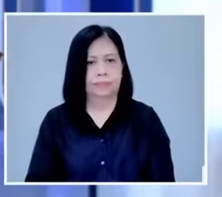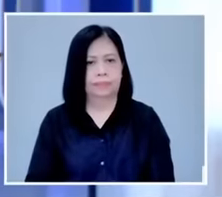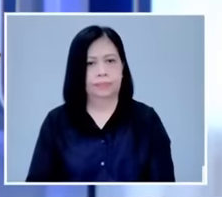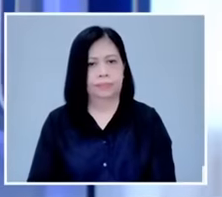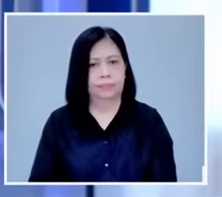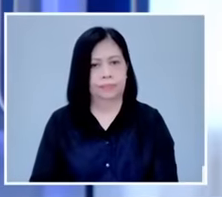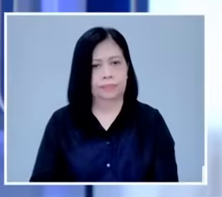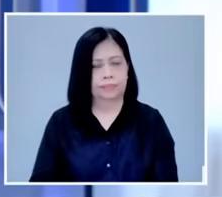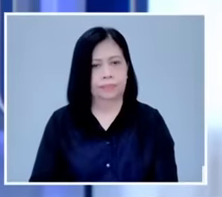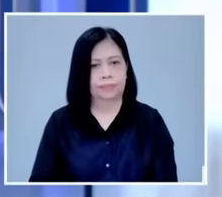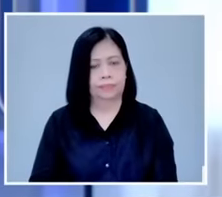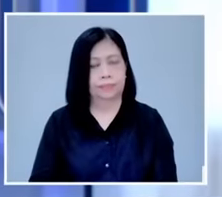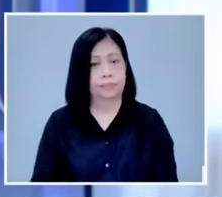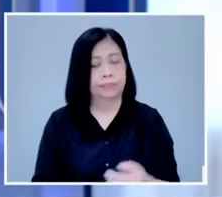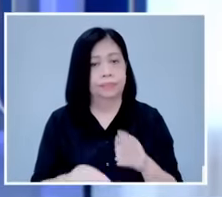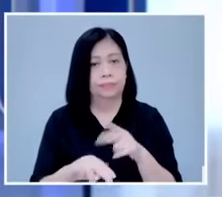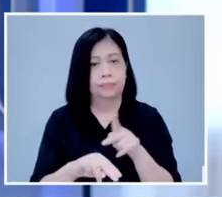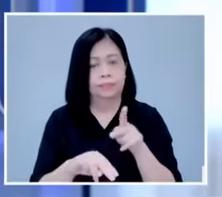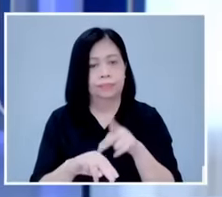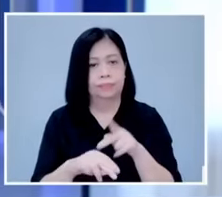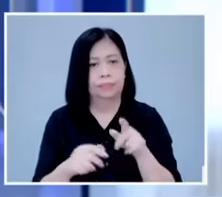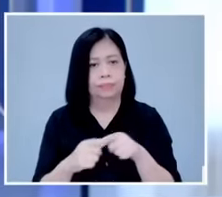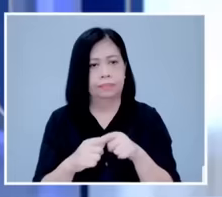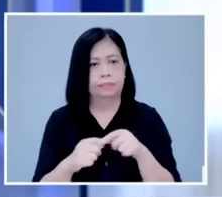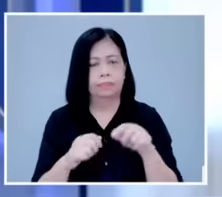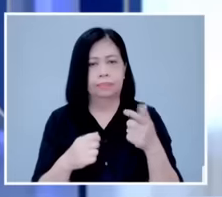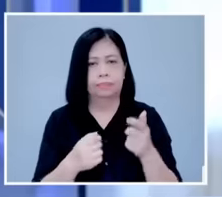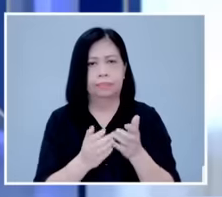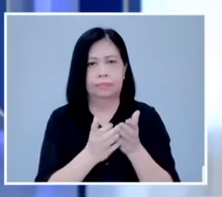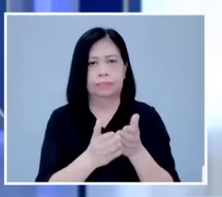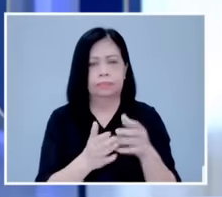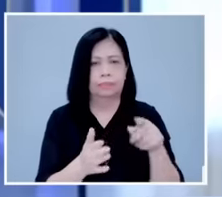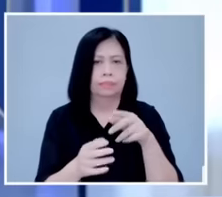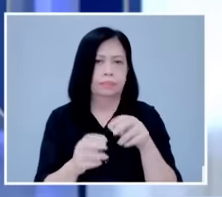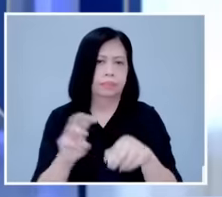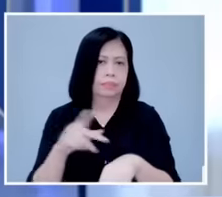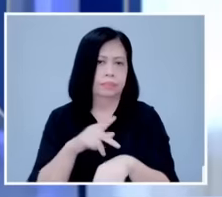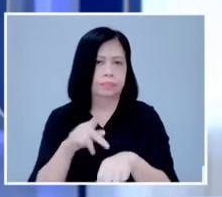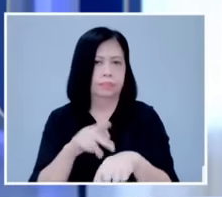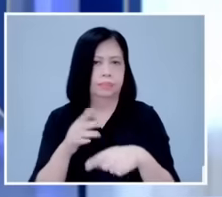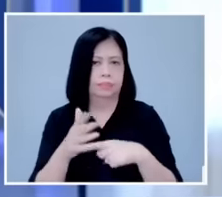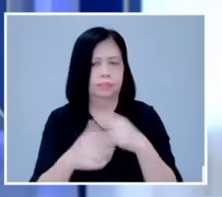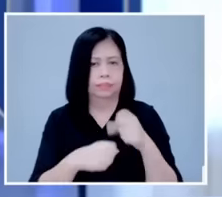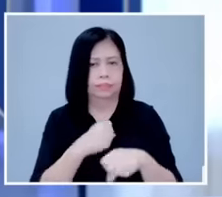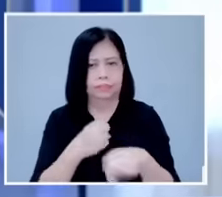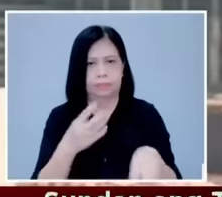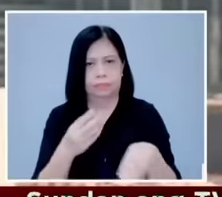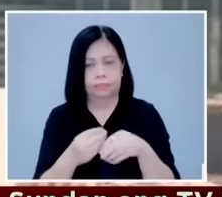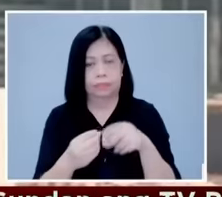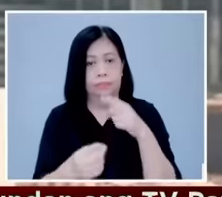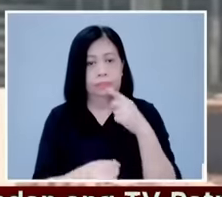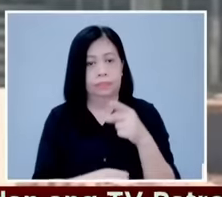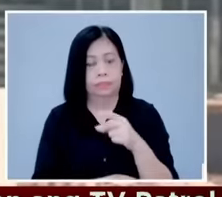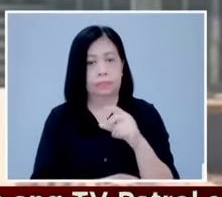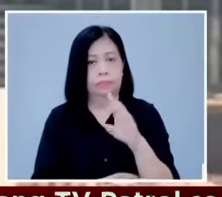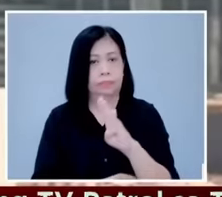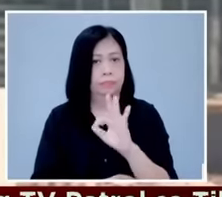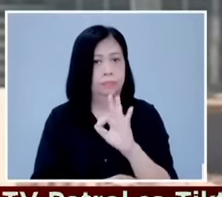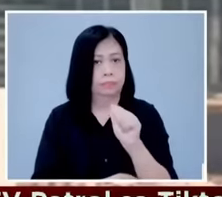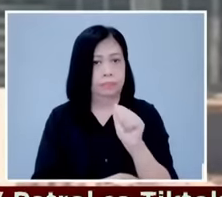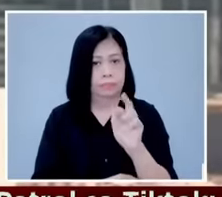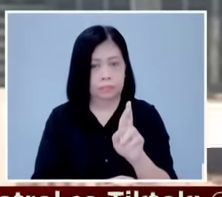Magpapadala ang Pilipinas ng dagdag na floating assets sa West Philippine Sea ngayong taon. Ayon sa Bureau of Fisheries and